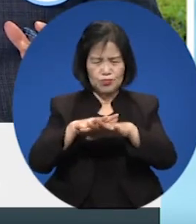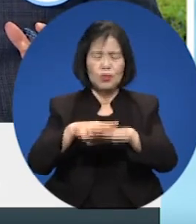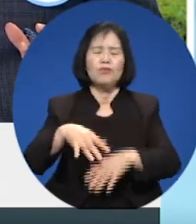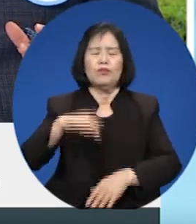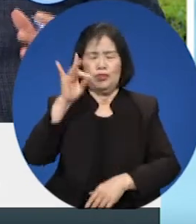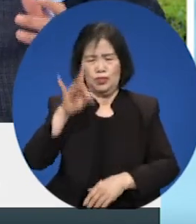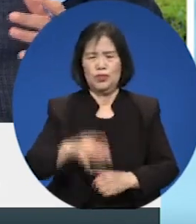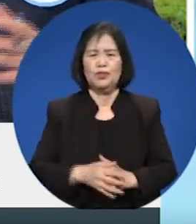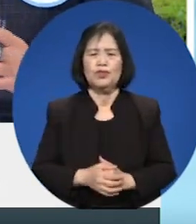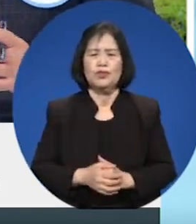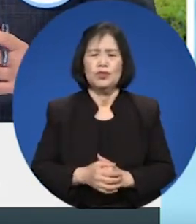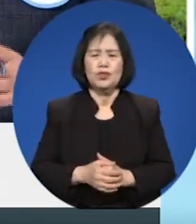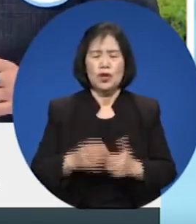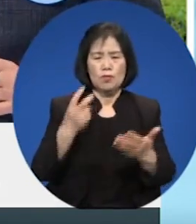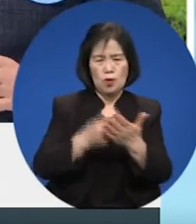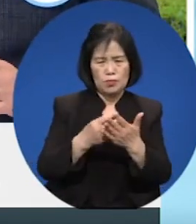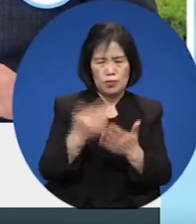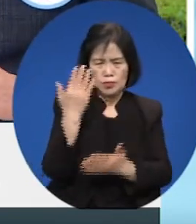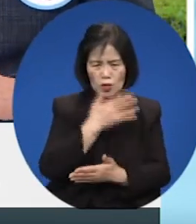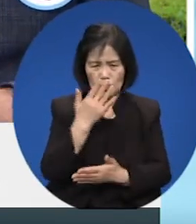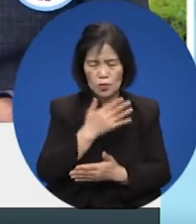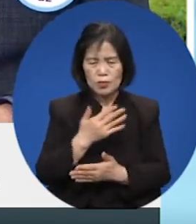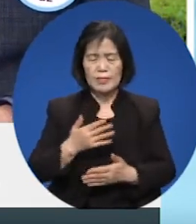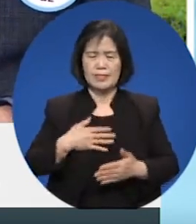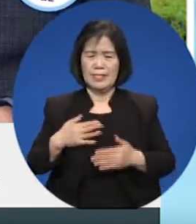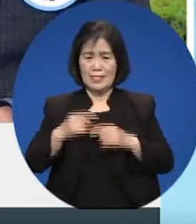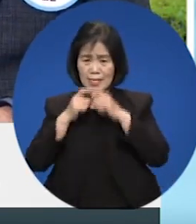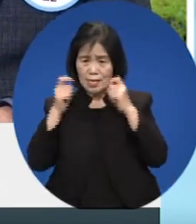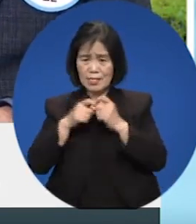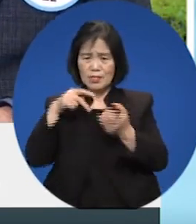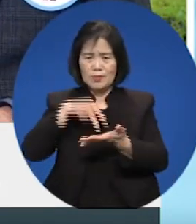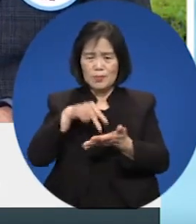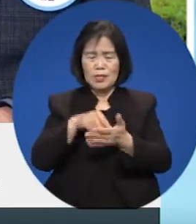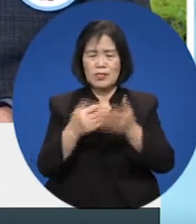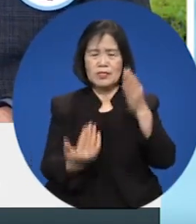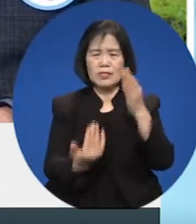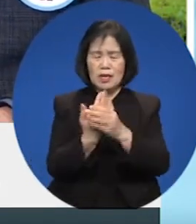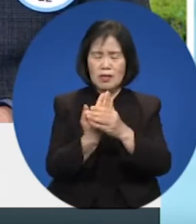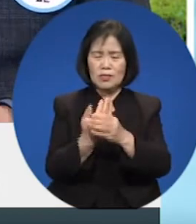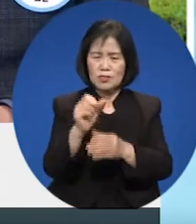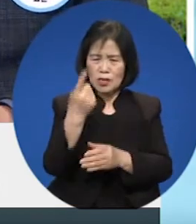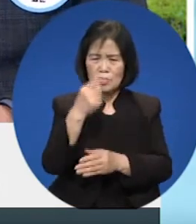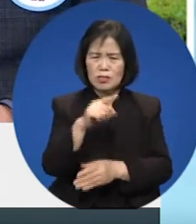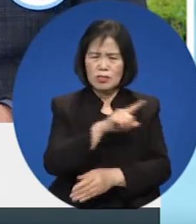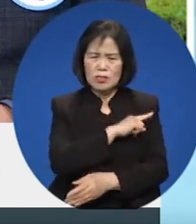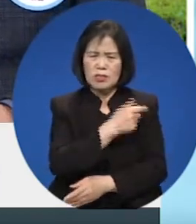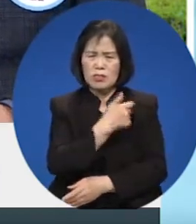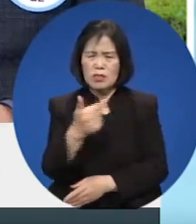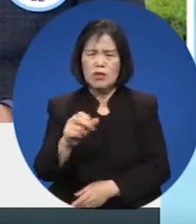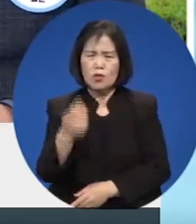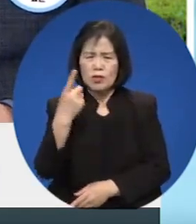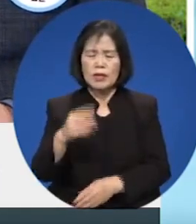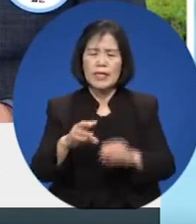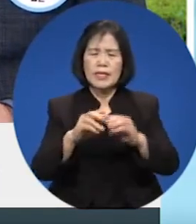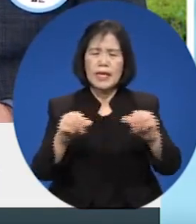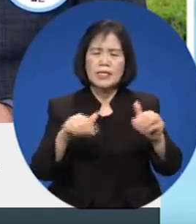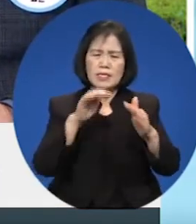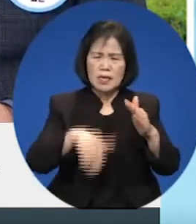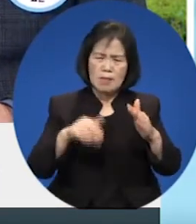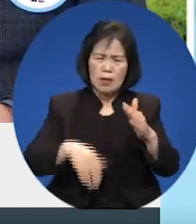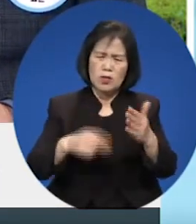그래서 법을 정비하고 제 개인적으로는 이 사건이 난 거에 가장 큰 원인은 여 택지개발촉진법